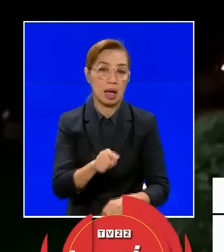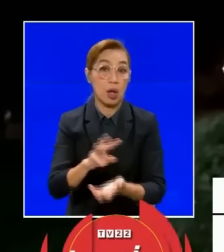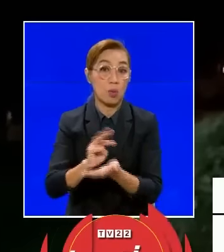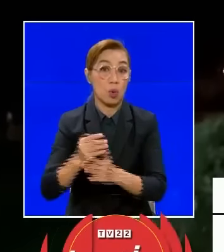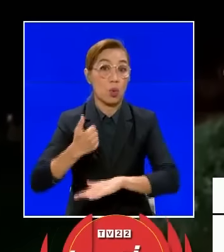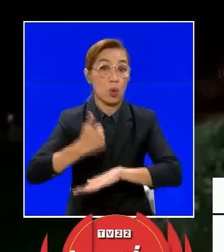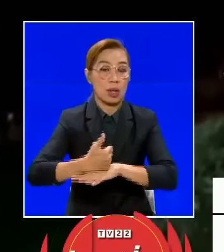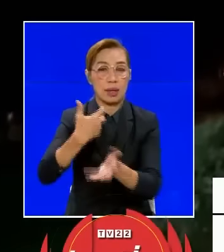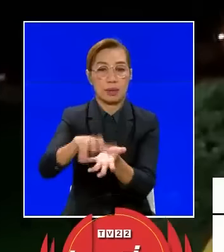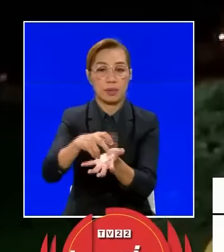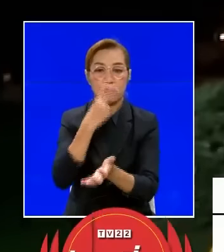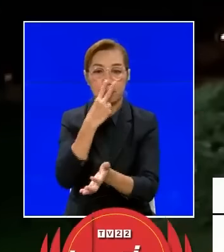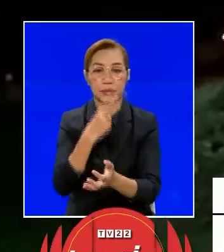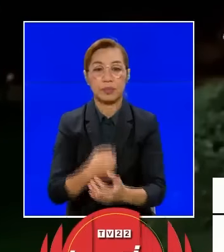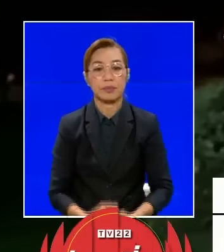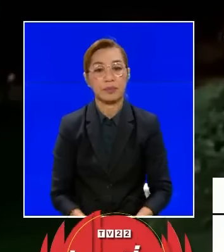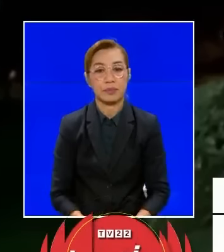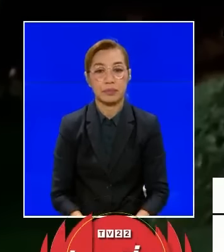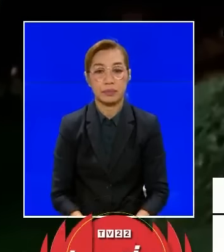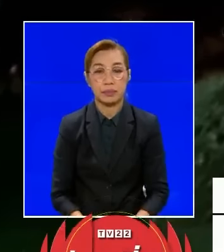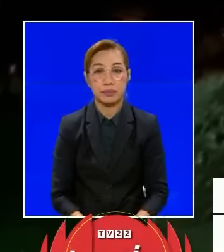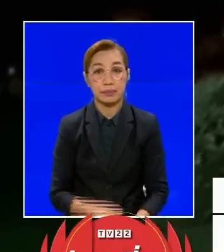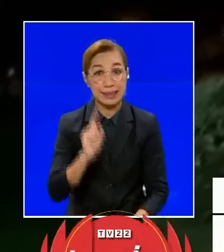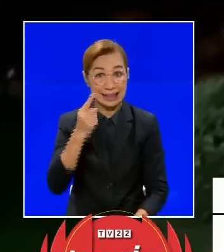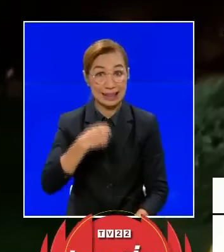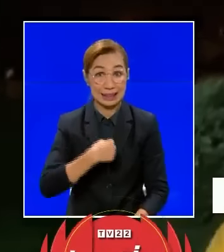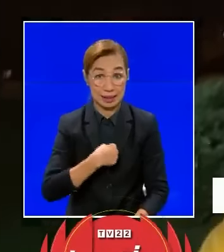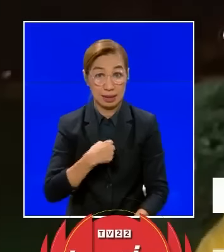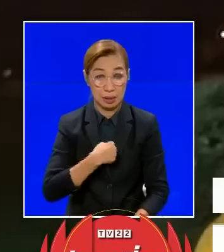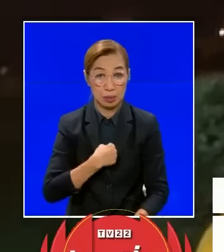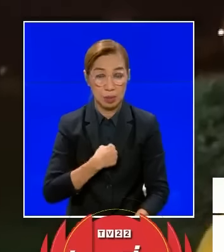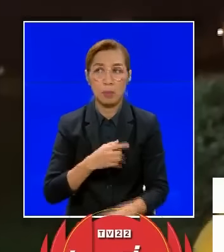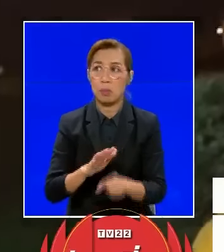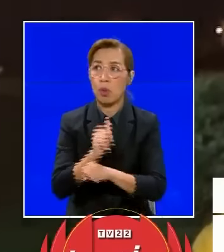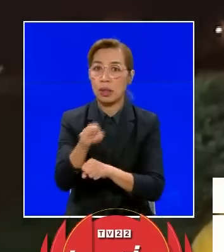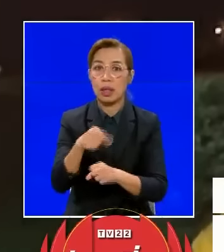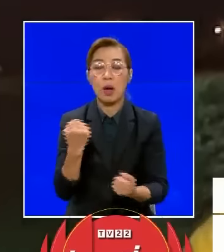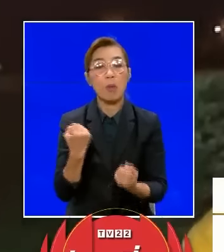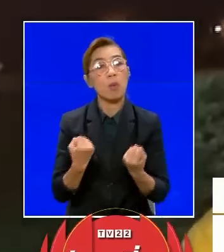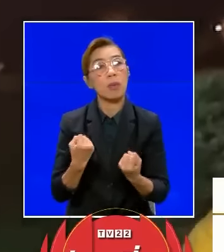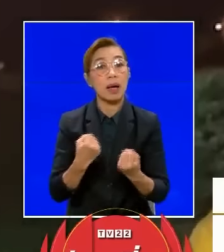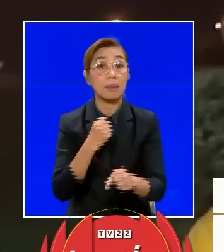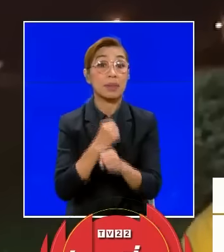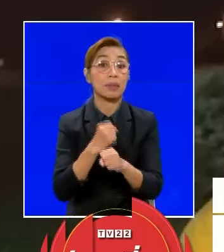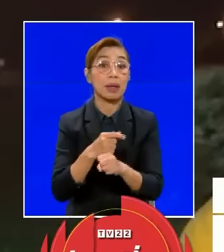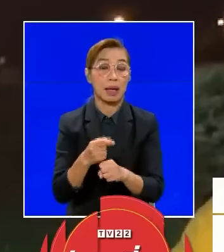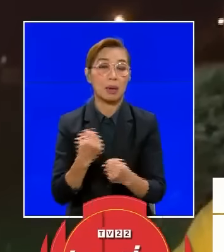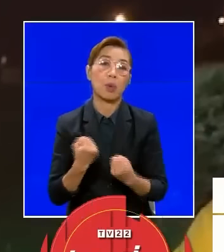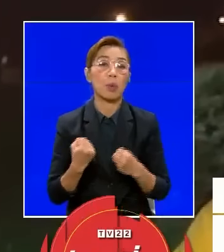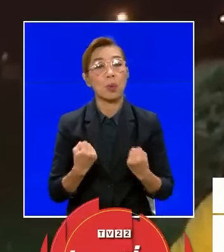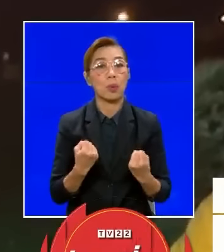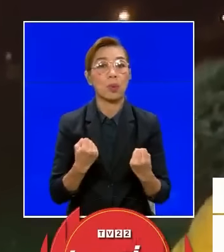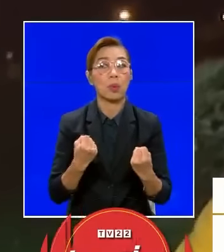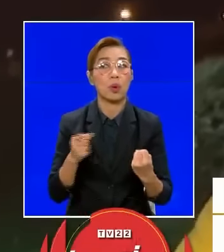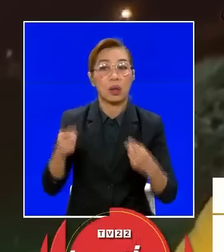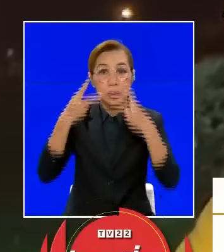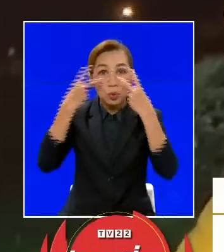ครับ มาเพราะผมอยู่ในเส้นน่าจะเป็นเส้นทางผ่านของรถคันที่ก่อเหตุ